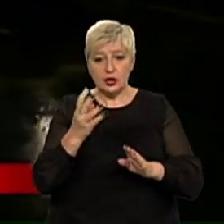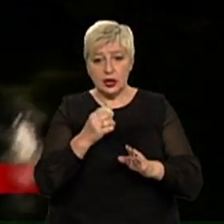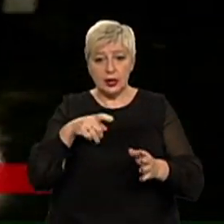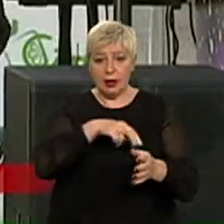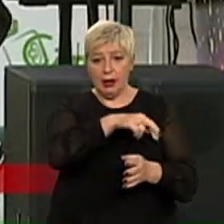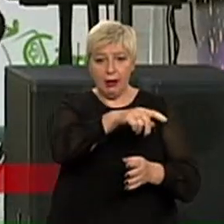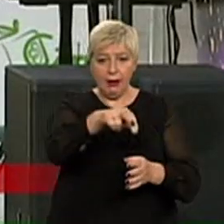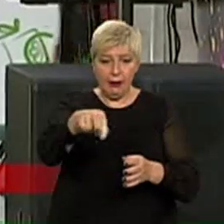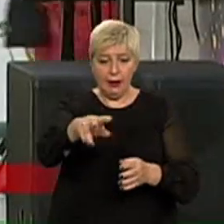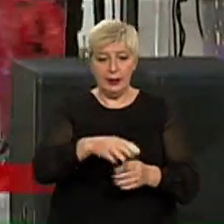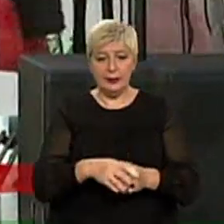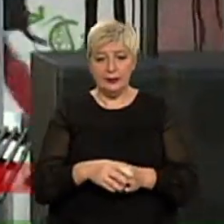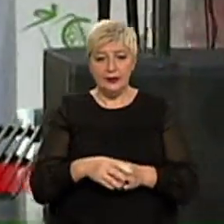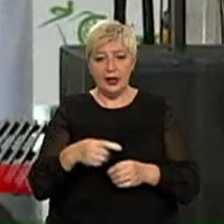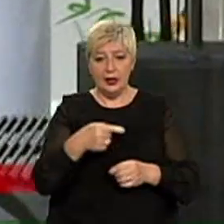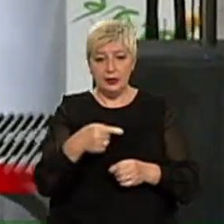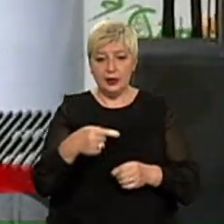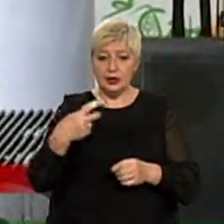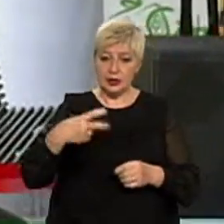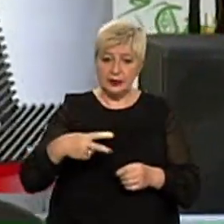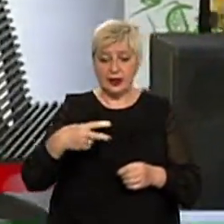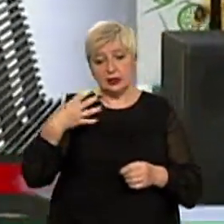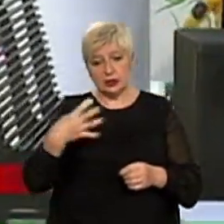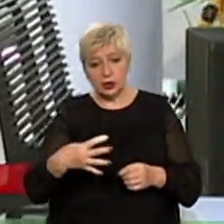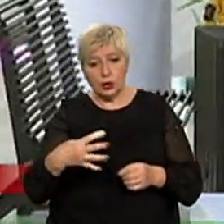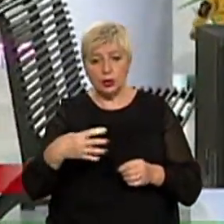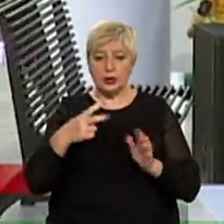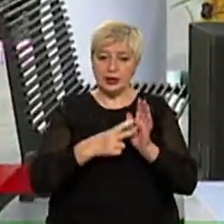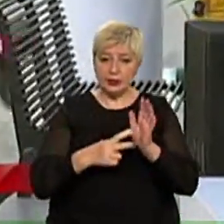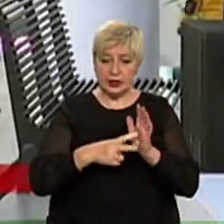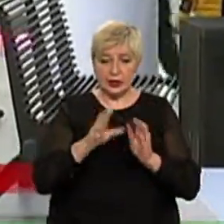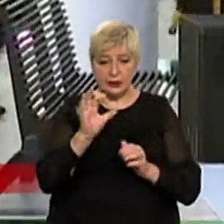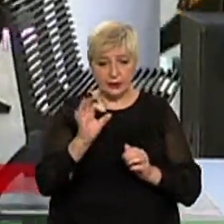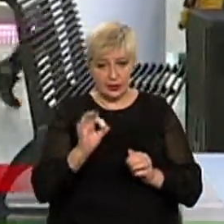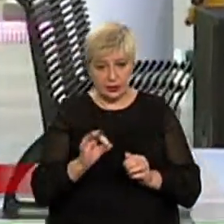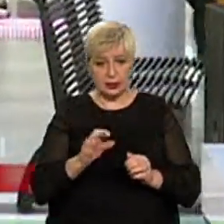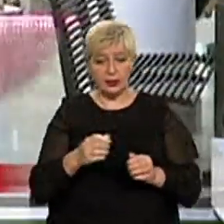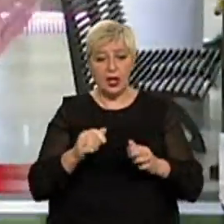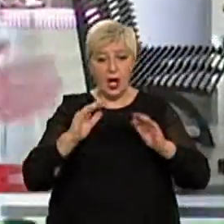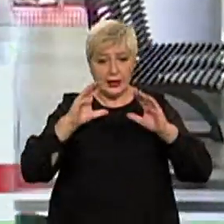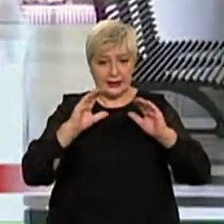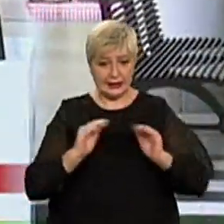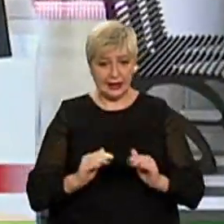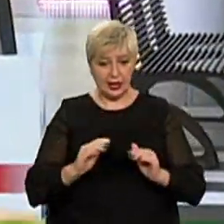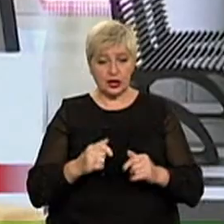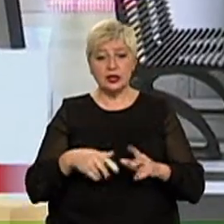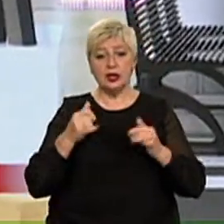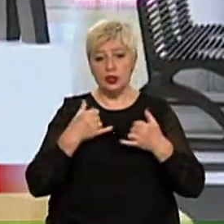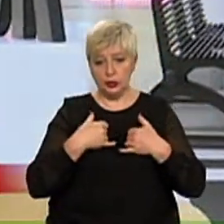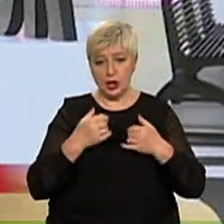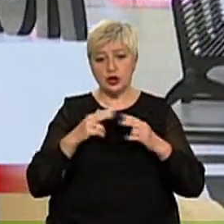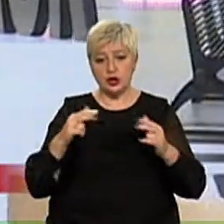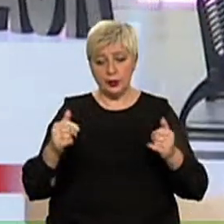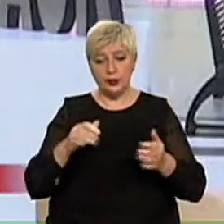туди. Мінус 20, 40 та навіть 70%. Чималі знижки анонсували і у дніпровських торгових